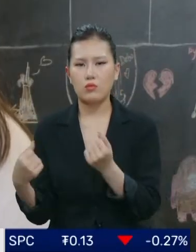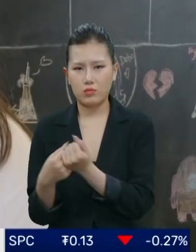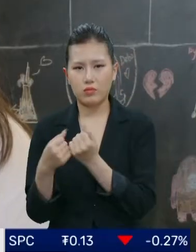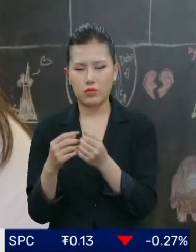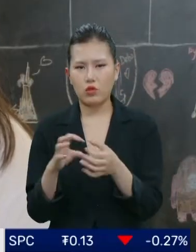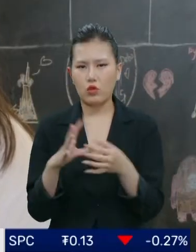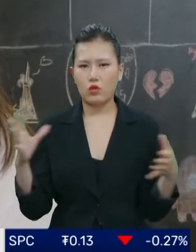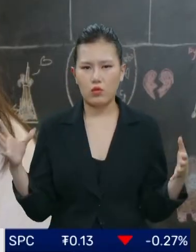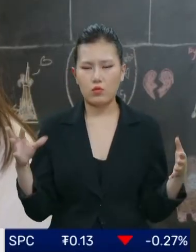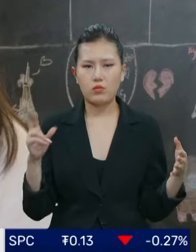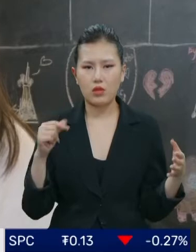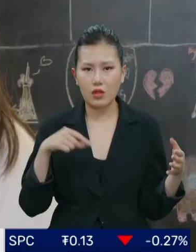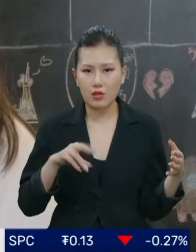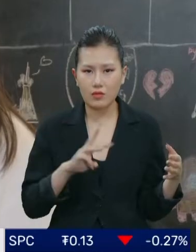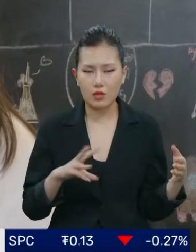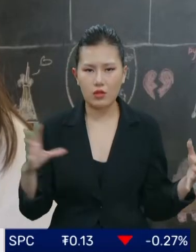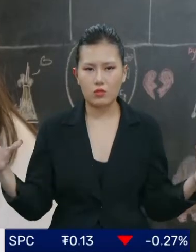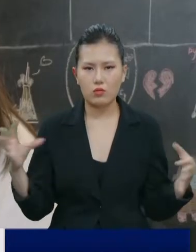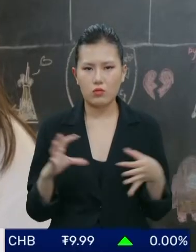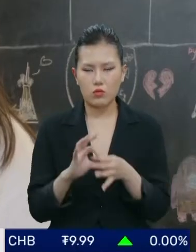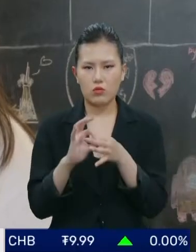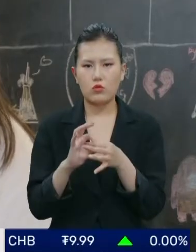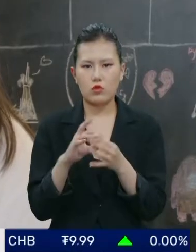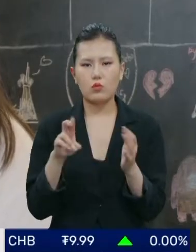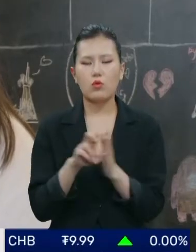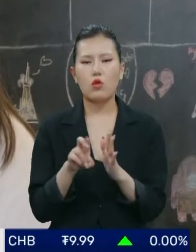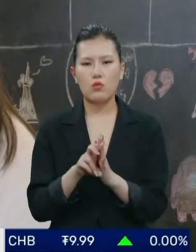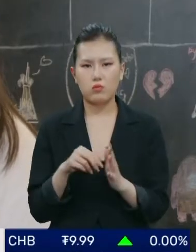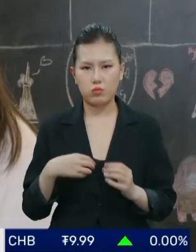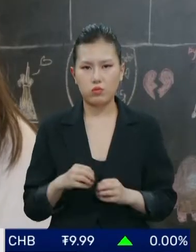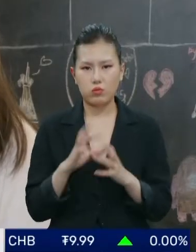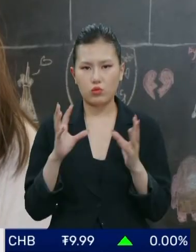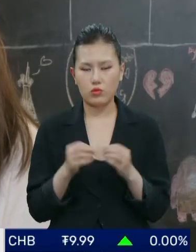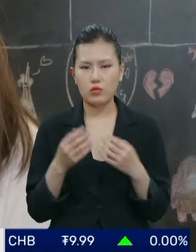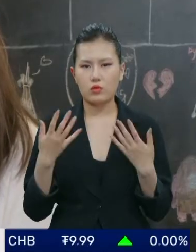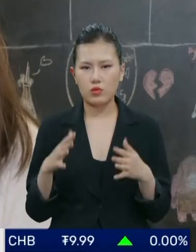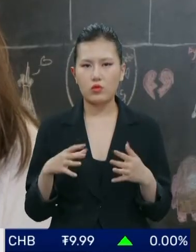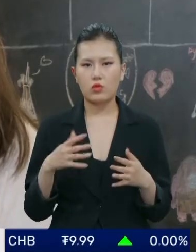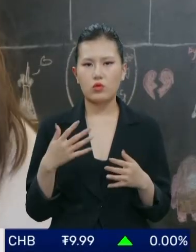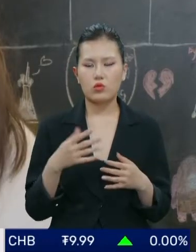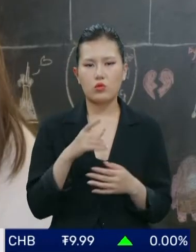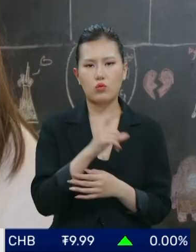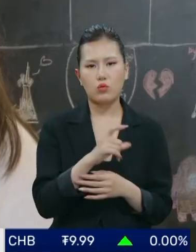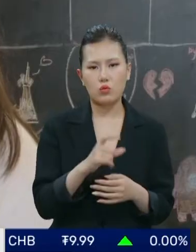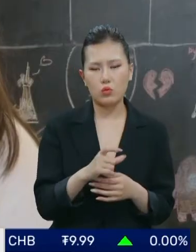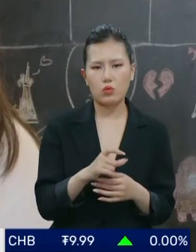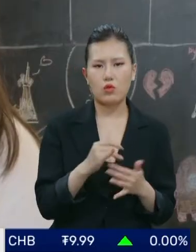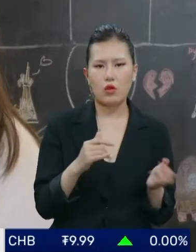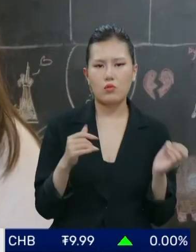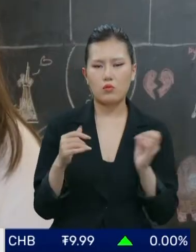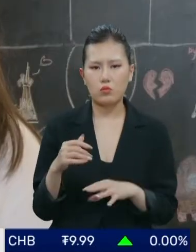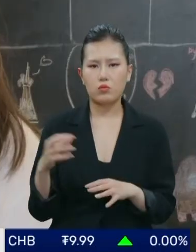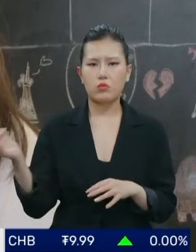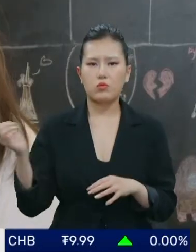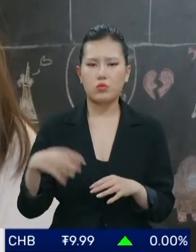холбосон юм хөрөнгө оруулалтын гүр платформ хийсэн. Тэгээд энэ хүү платформ дээр бол төсөл бодлуулах боломжтой, хурцгаар байжуулагчтай холбогдох